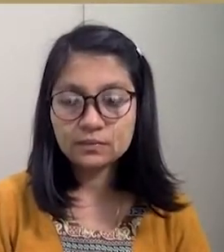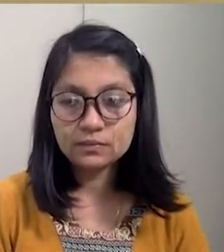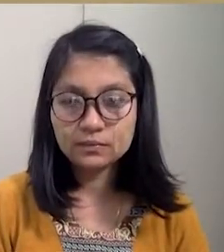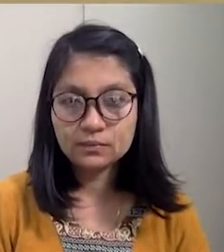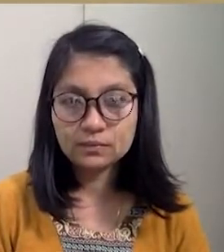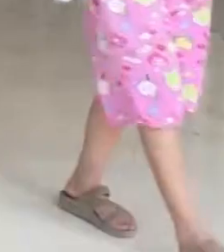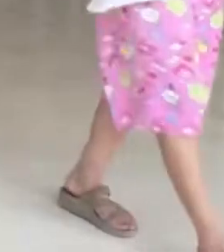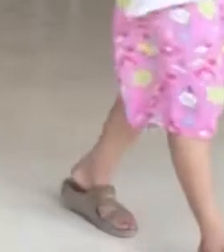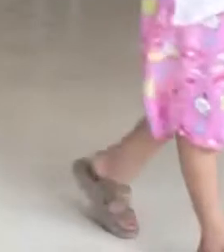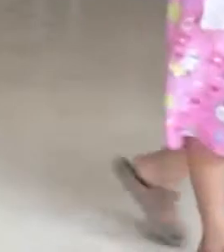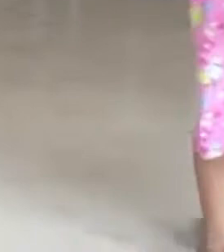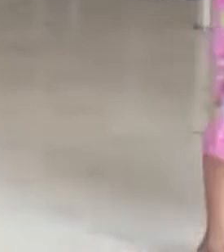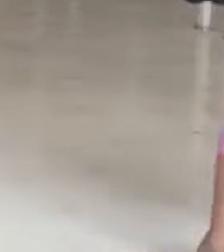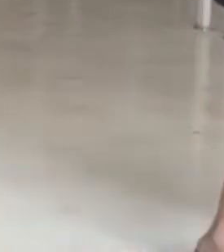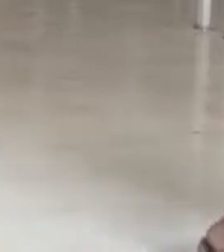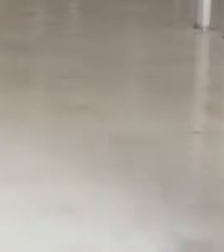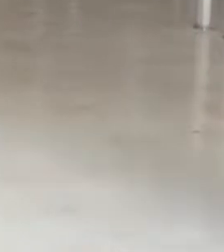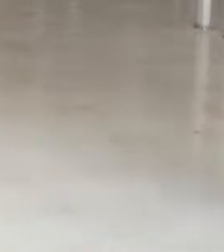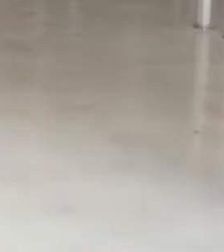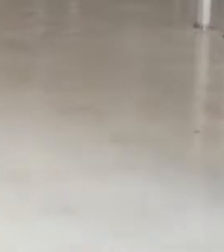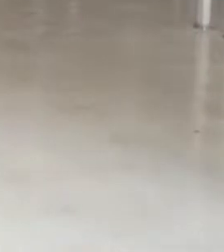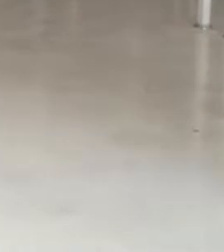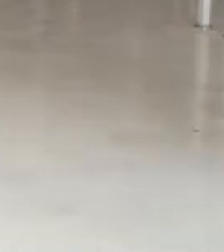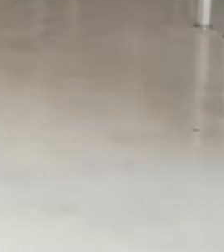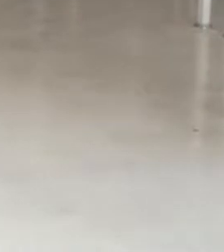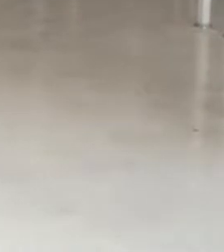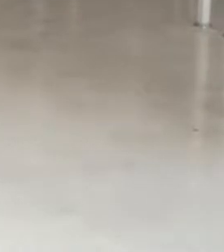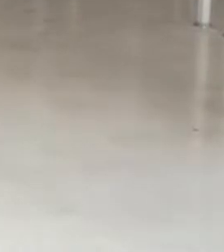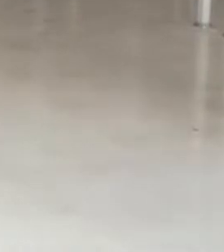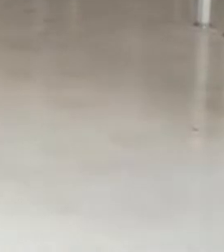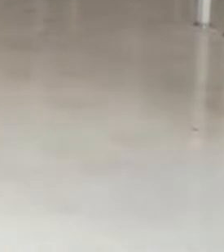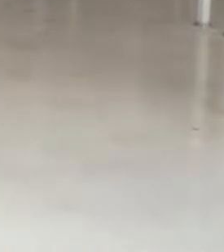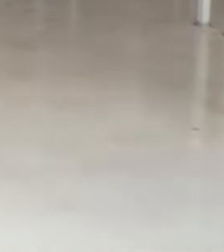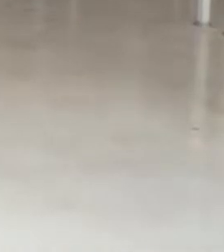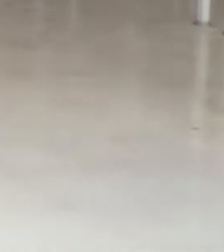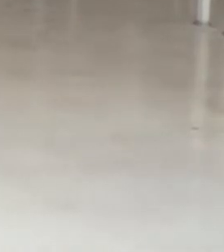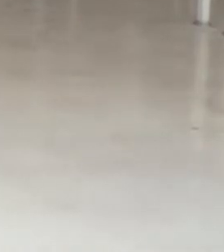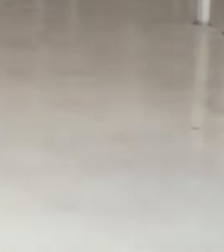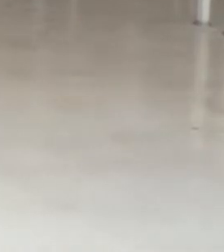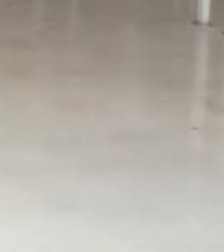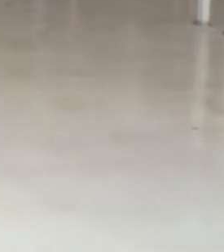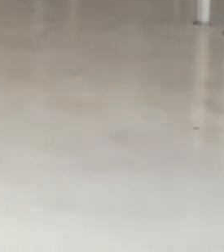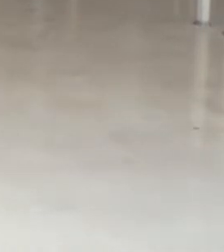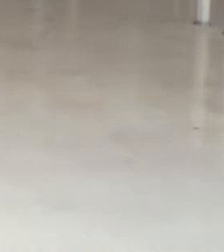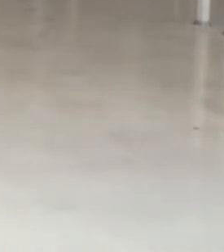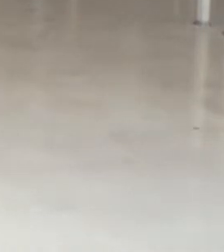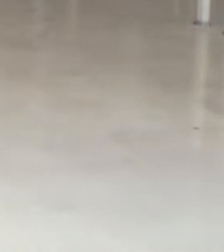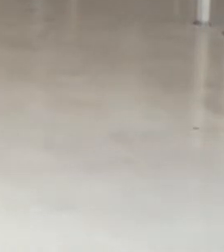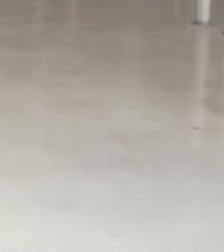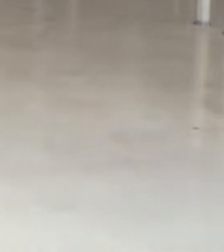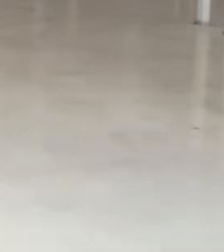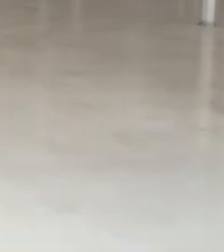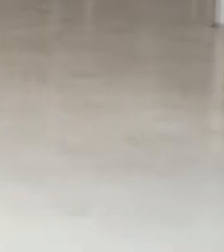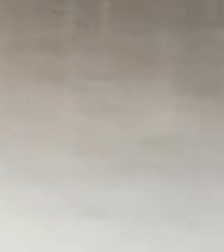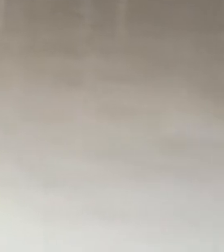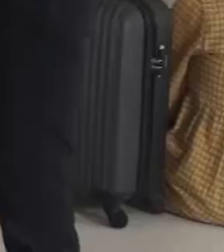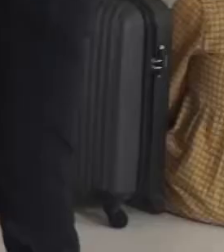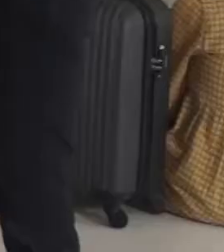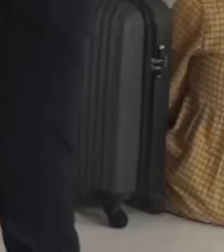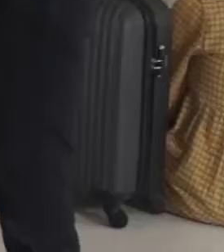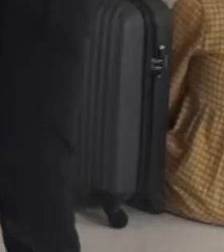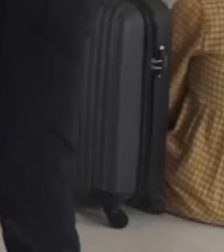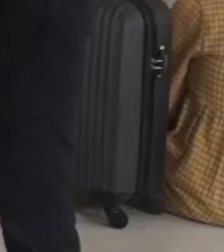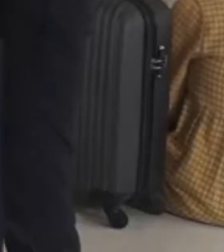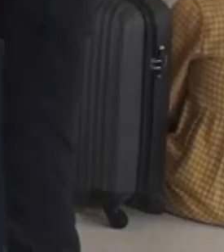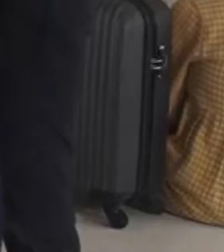နေပေါ့ဘန်ကောက် area ဝင်းကျင်ကအဲ့ဒီခရိုင်ကလူတွေပြန်ဖို့ဟိုလူကလည်းများတဲ့အတွက်ကြောင့်အဲ့ဒါကိုဦးစားပေးပြီးတော့ဒီ